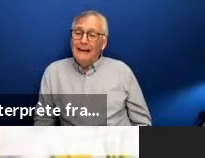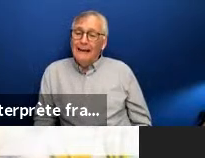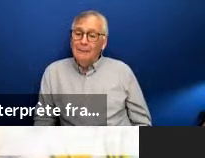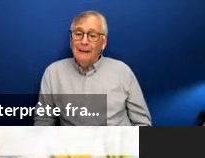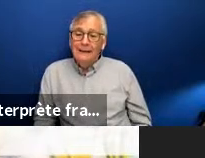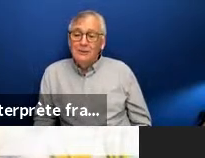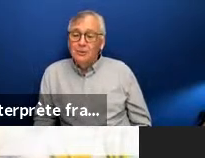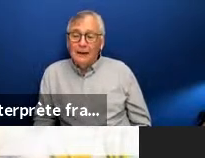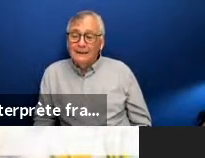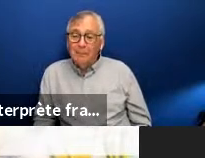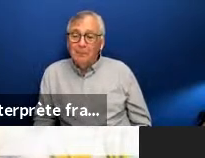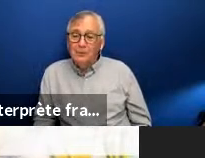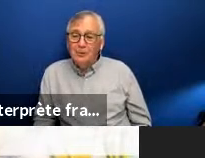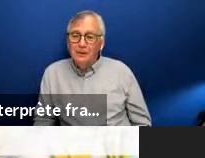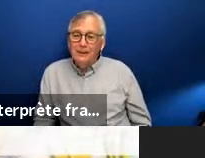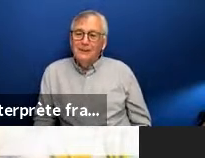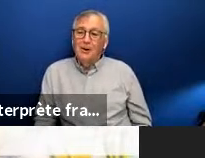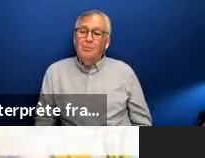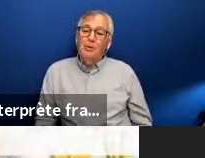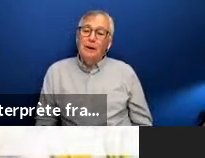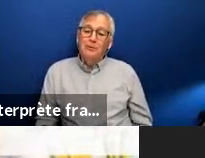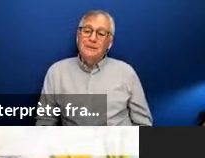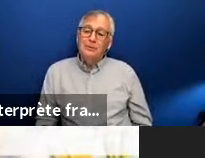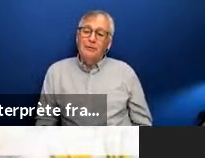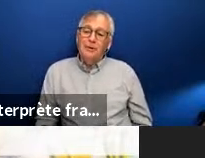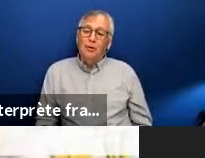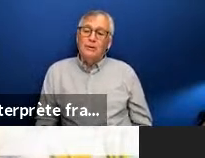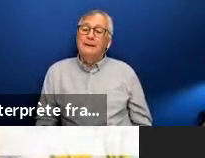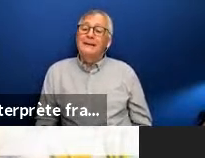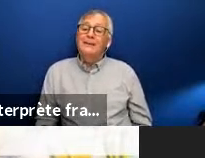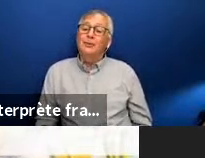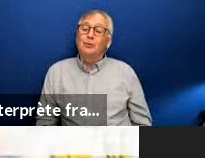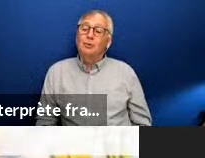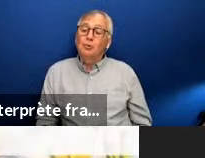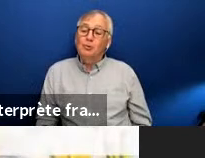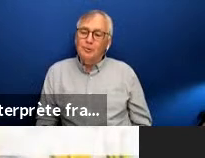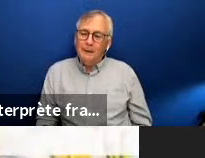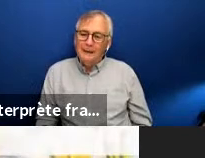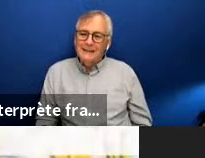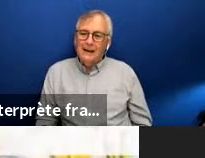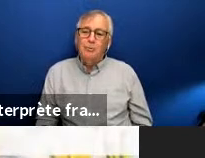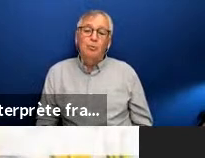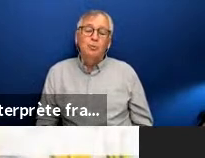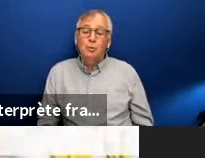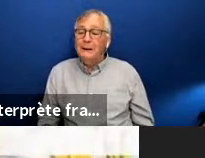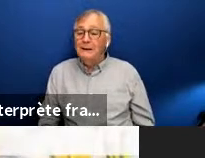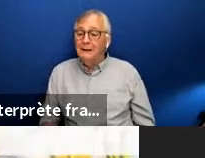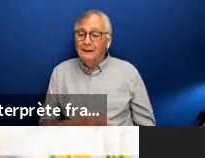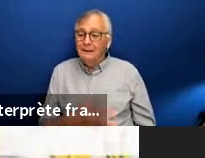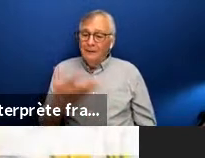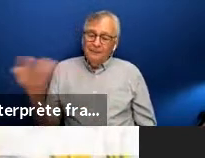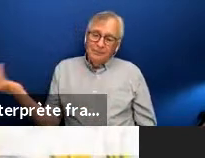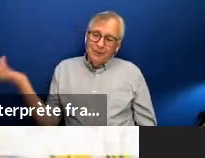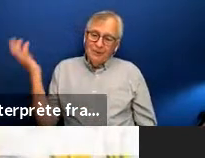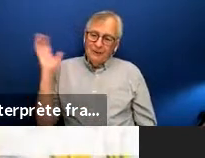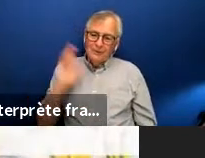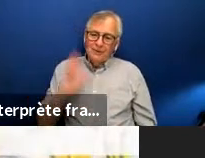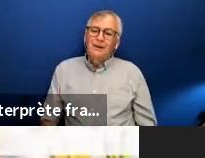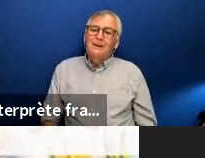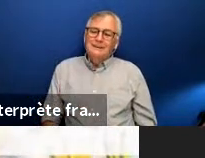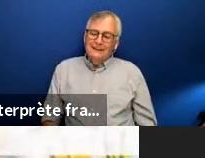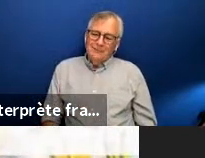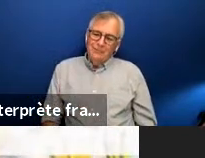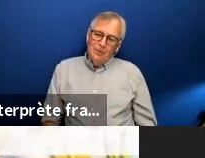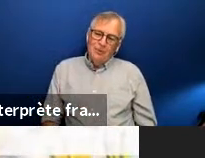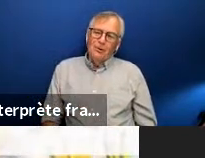vont claquer, mais les sourds n'entendent pas ça. Donc, pour applaudir devant un spectacle de sourds, par exemple, ou souhaiter quelque